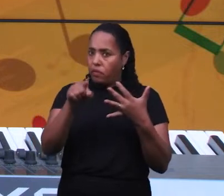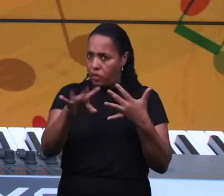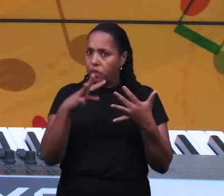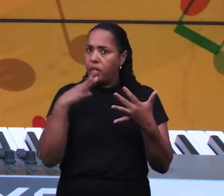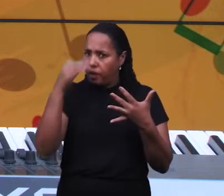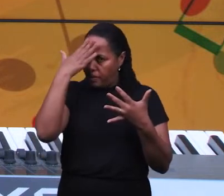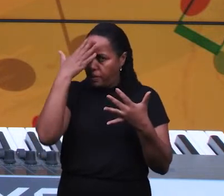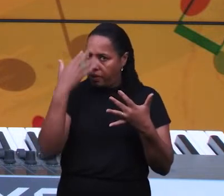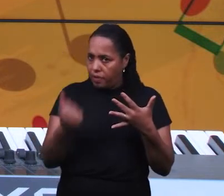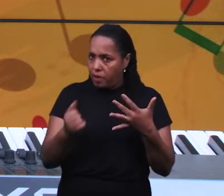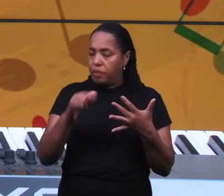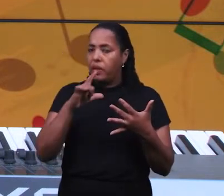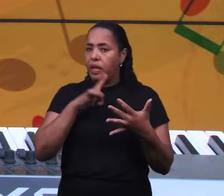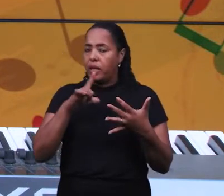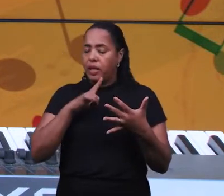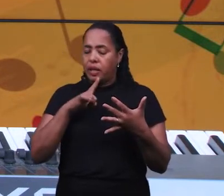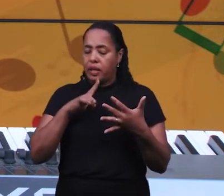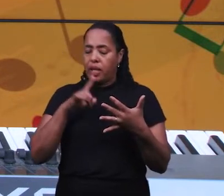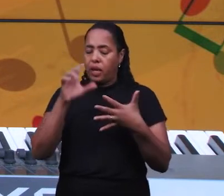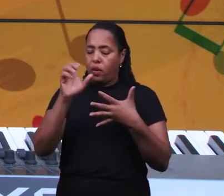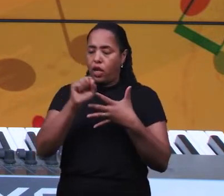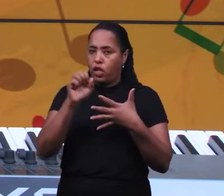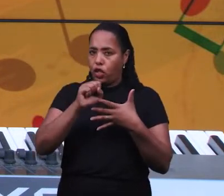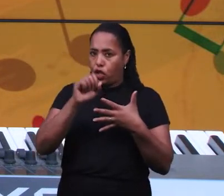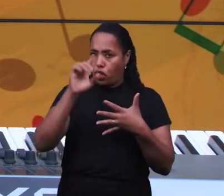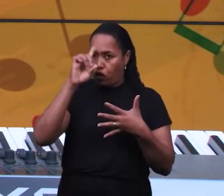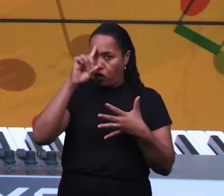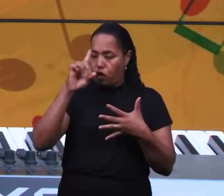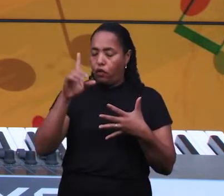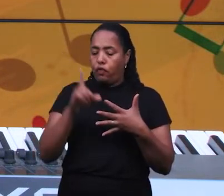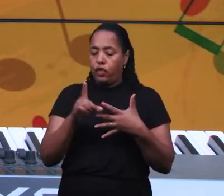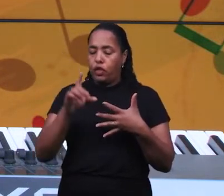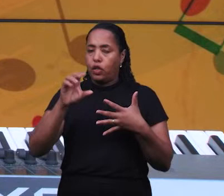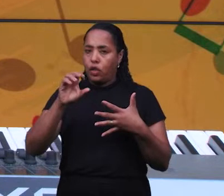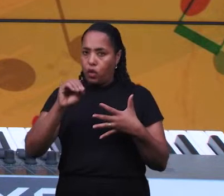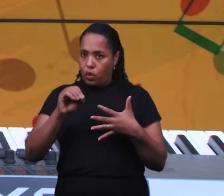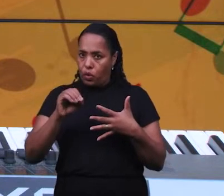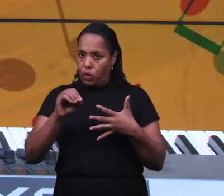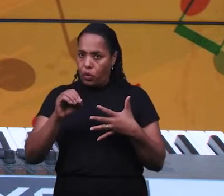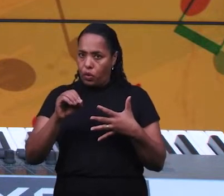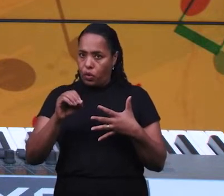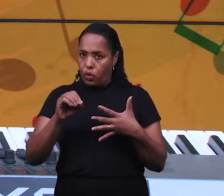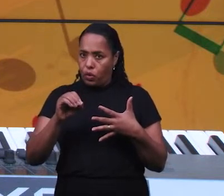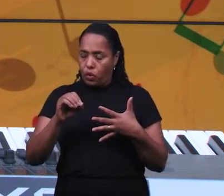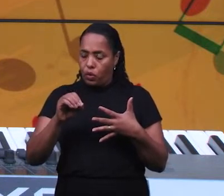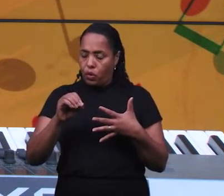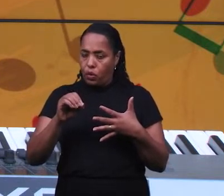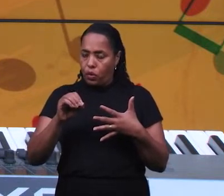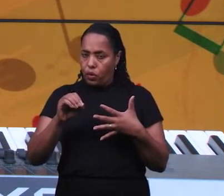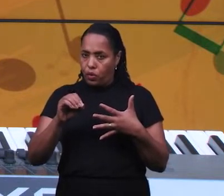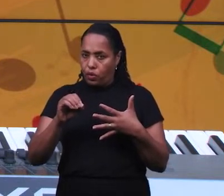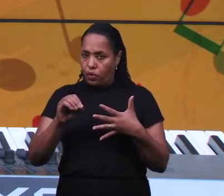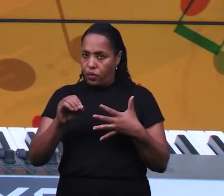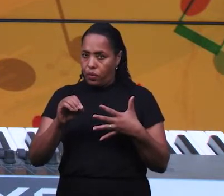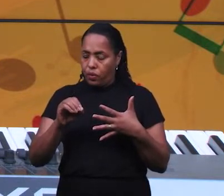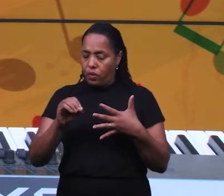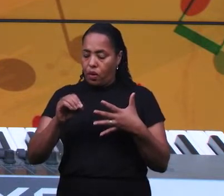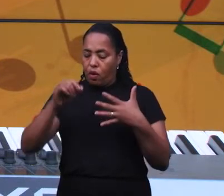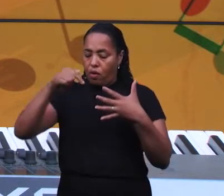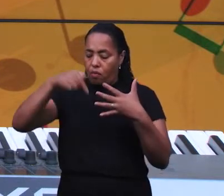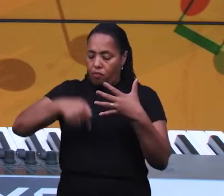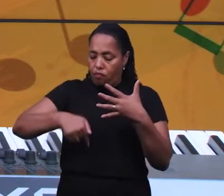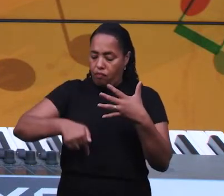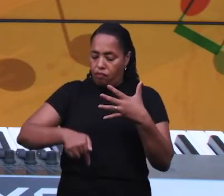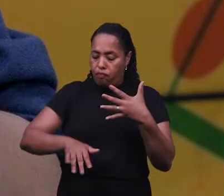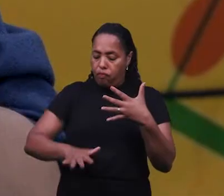Donc, toutes ces notes, vous savez déjà le faire. Il existe une note plus difficile que c'est le do grave. Le do